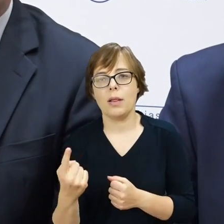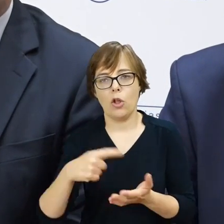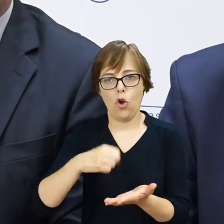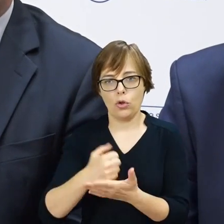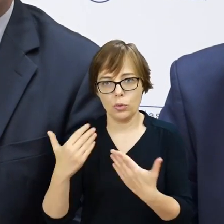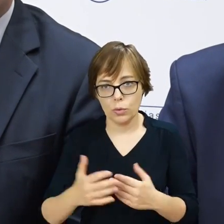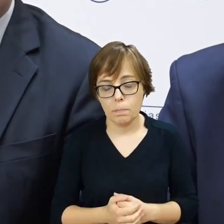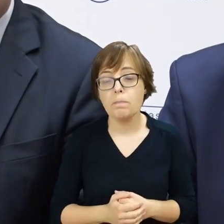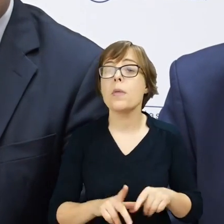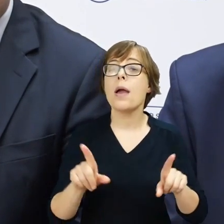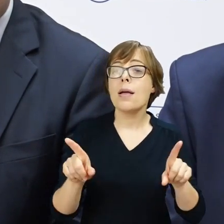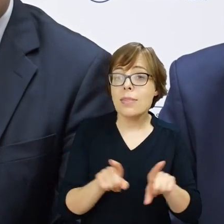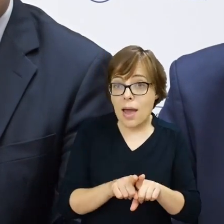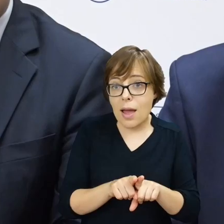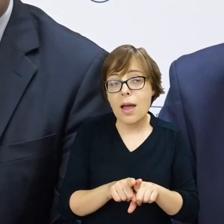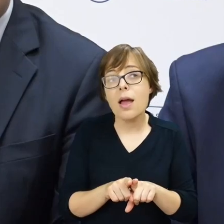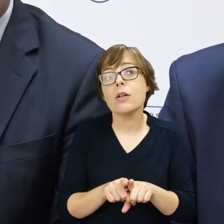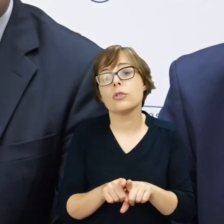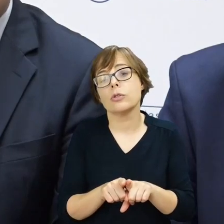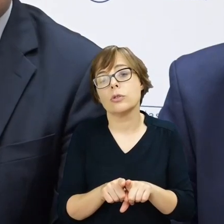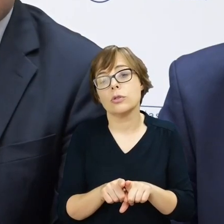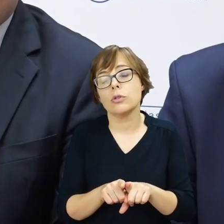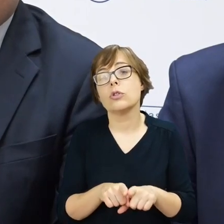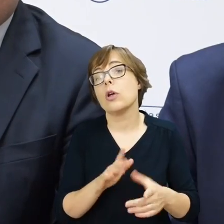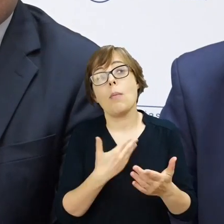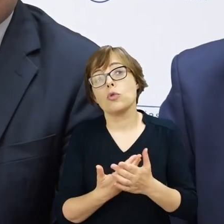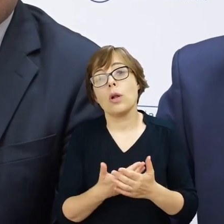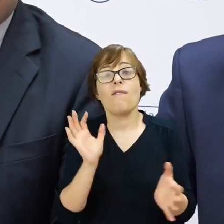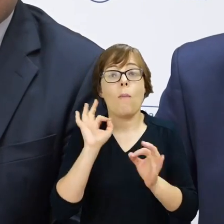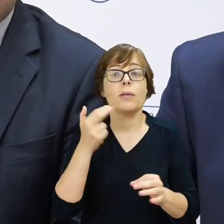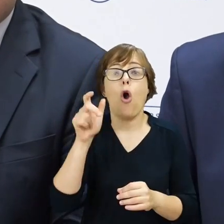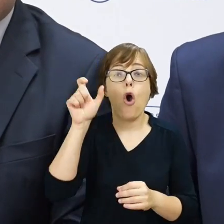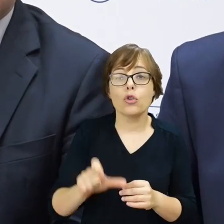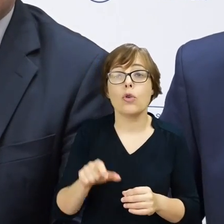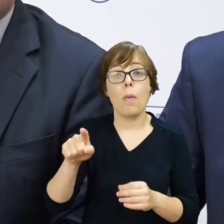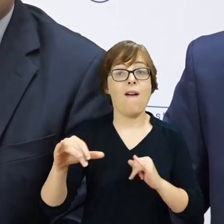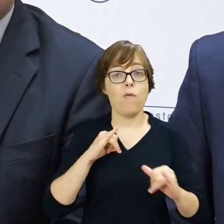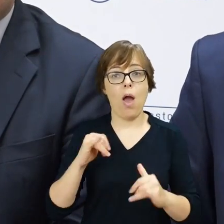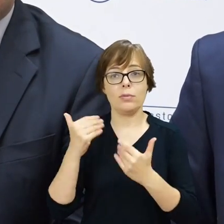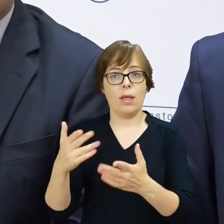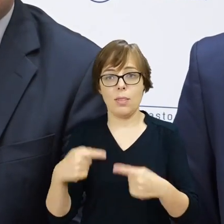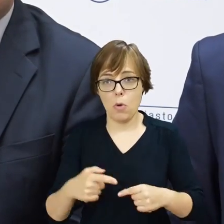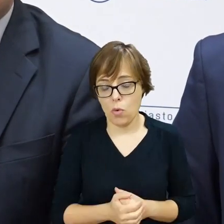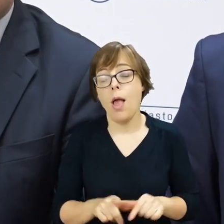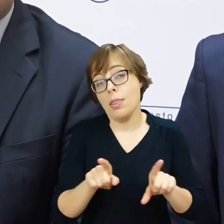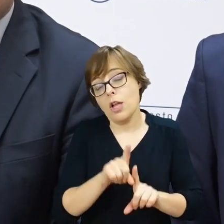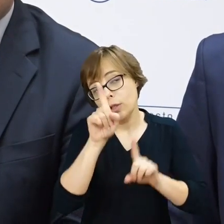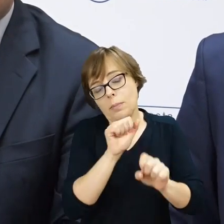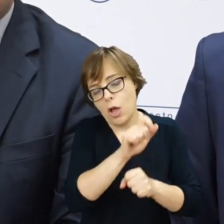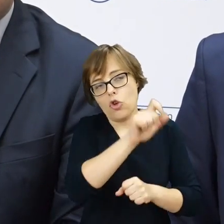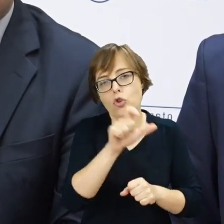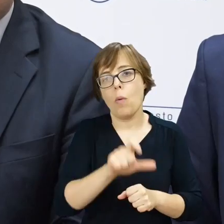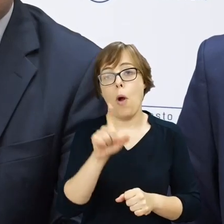osobie, której takiej władzy w żaden sposób nie powierzono. I wreszcie mamy osoby czasami publiczne, którym nie